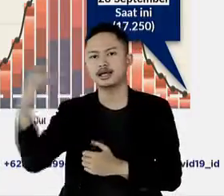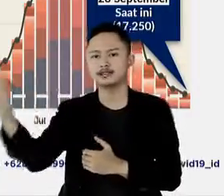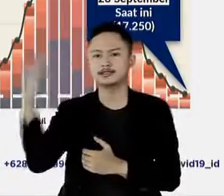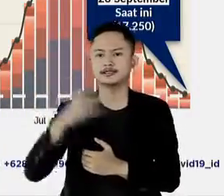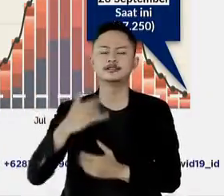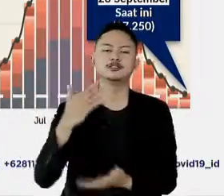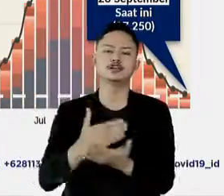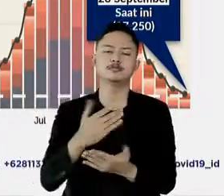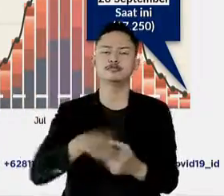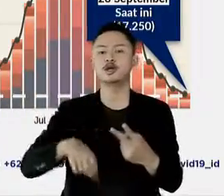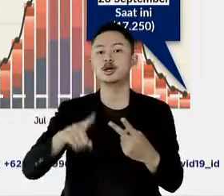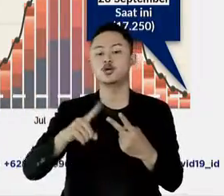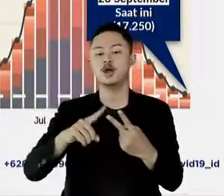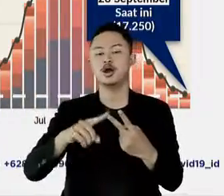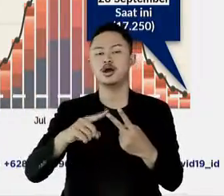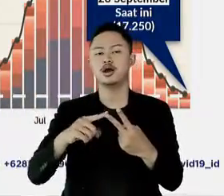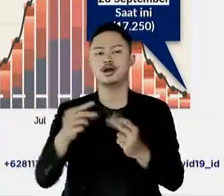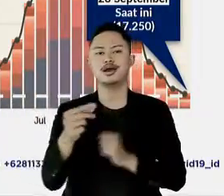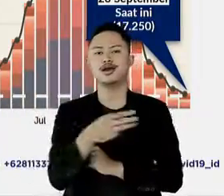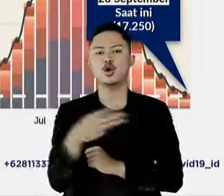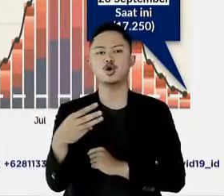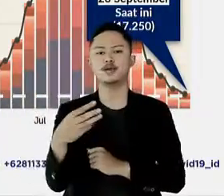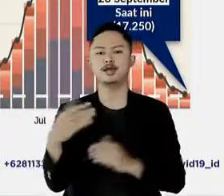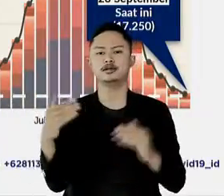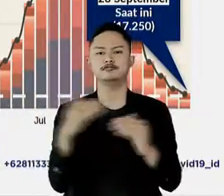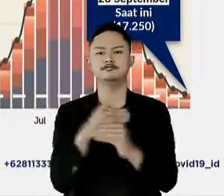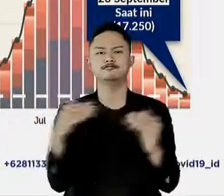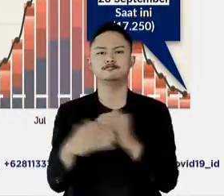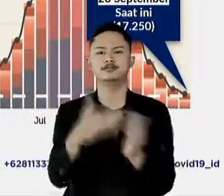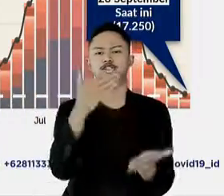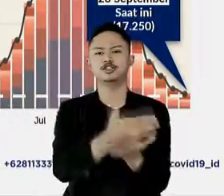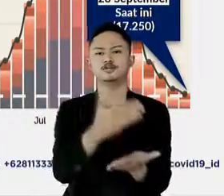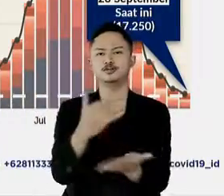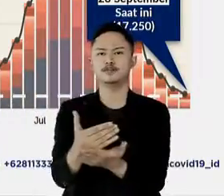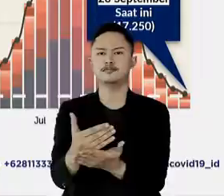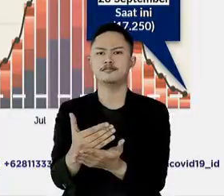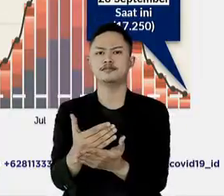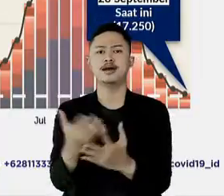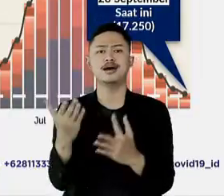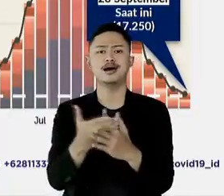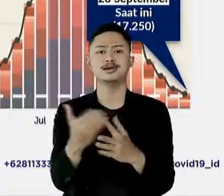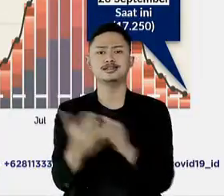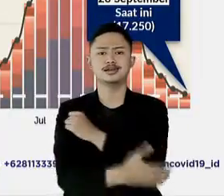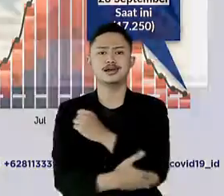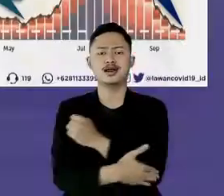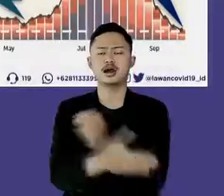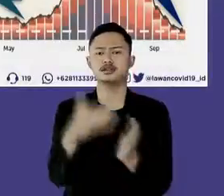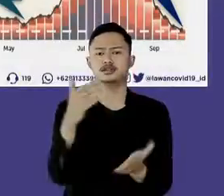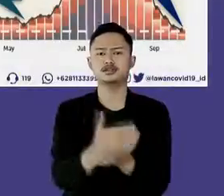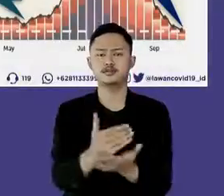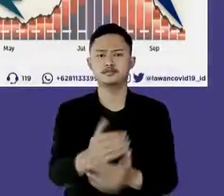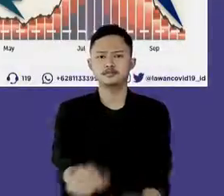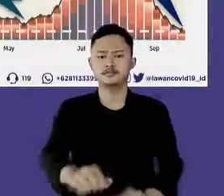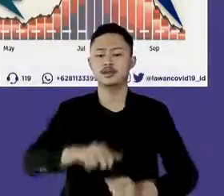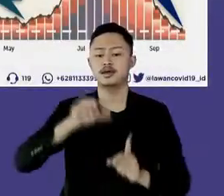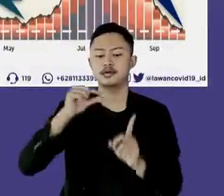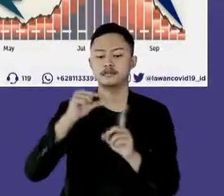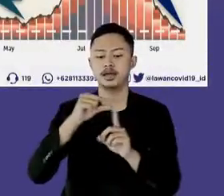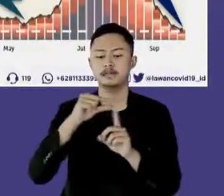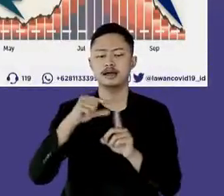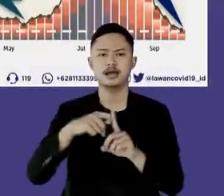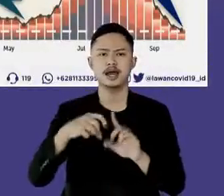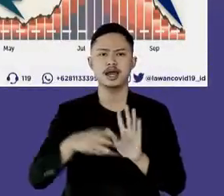sosial-ekonomi hingga pengaturan pada pintu masuk negara kedua kebijakan berlapis tersebut